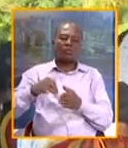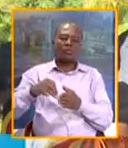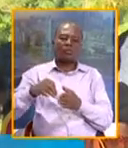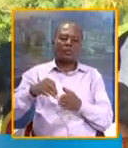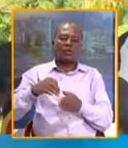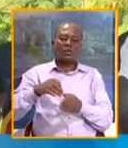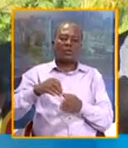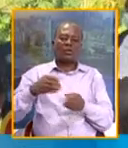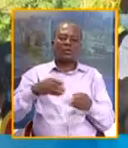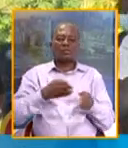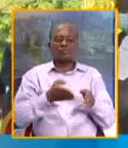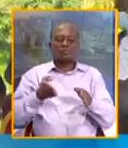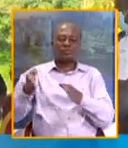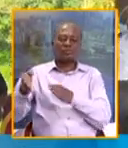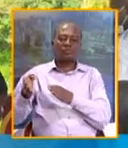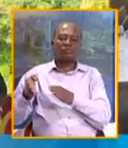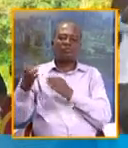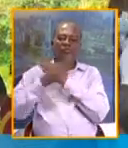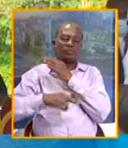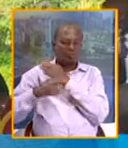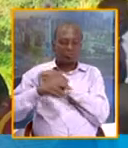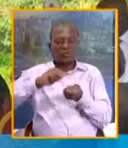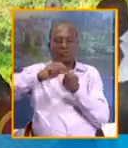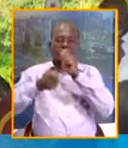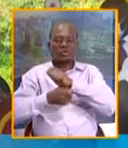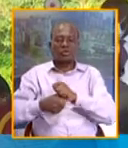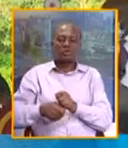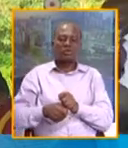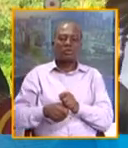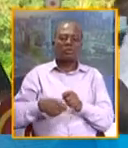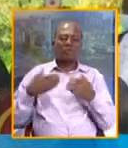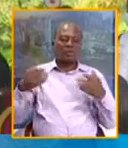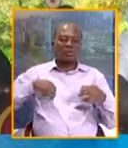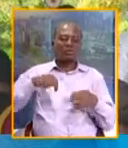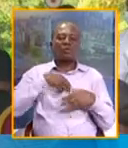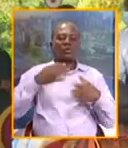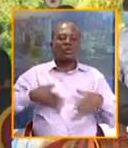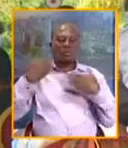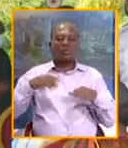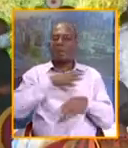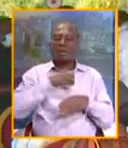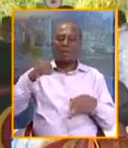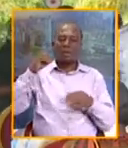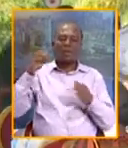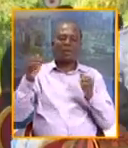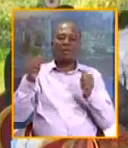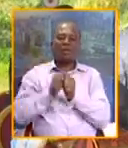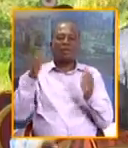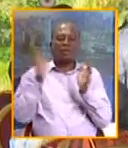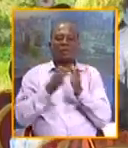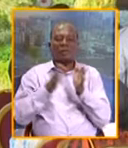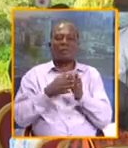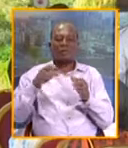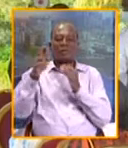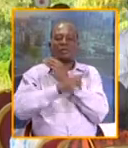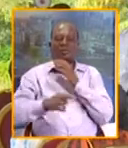la région s'est métamorphosée il ya un mieux être à terme de forage d'électricité en terme d'écoles véritablement c'est une région qui est un des